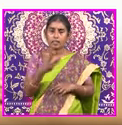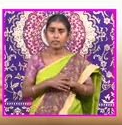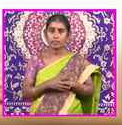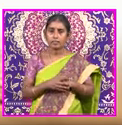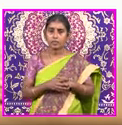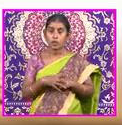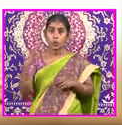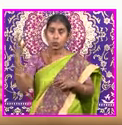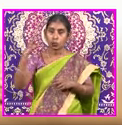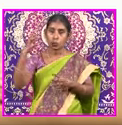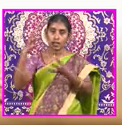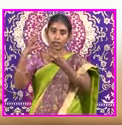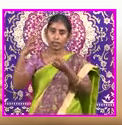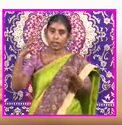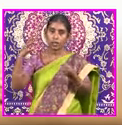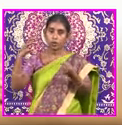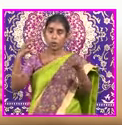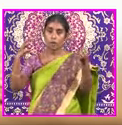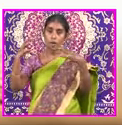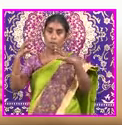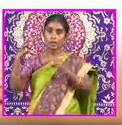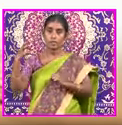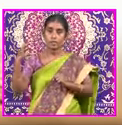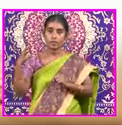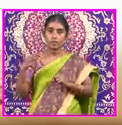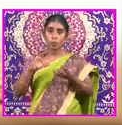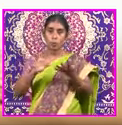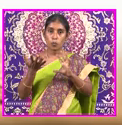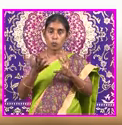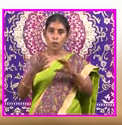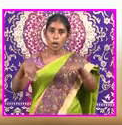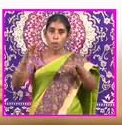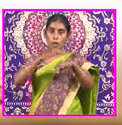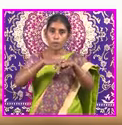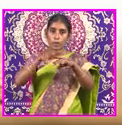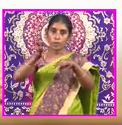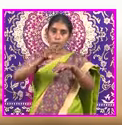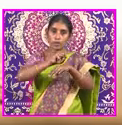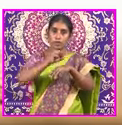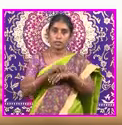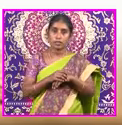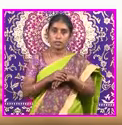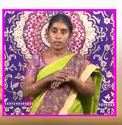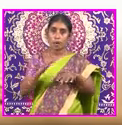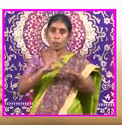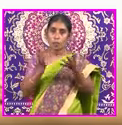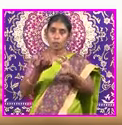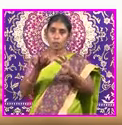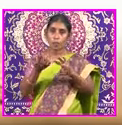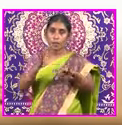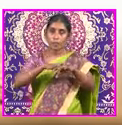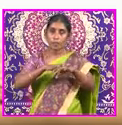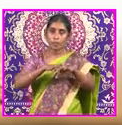அந்த மேற்பகுதியிலிருந்து வெப்ப கடத்தல் மூலமாக பூமியோட கீழ் அடுக்குகளுக்கு வெப்பம் கடத்தப்படுகிறது. அப்போது புவியோட மேற் அடுக்கில்